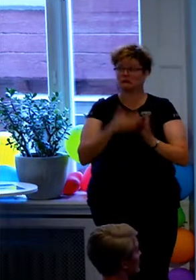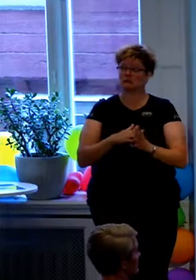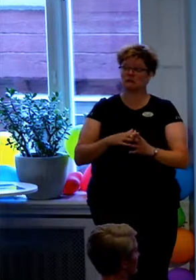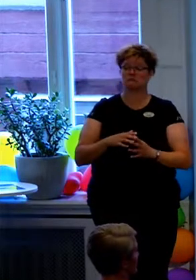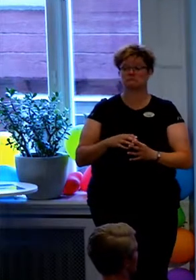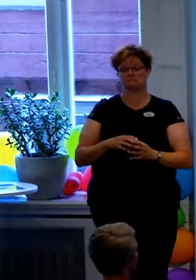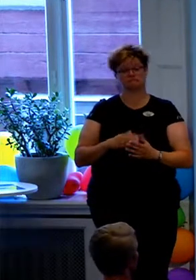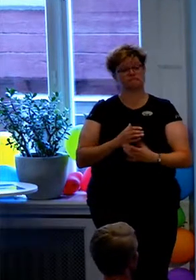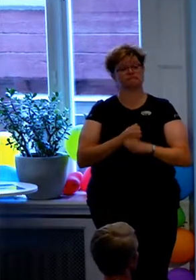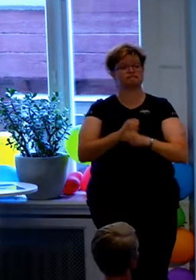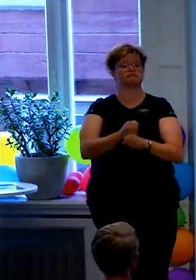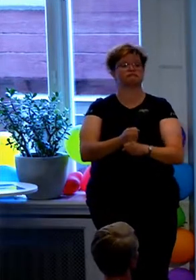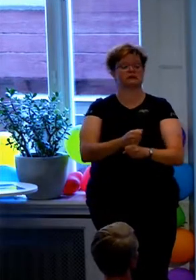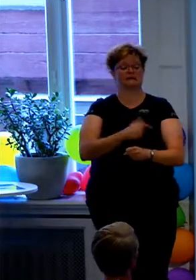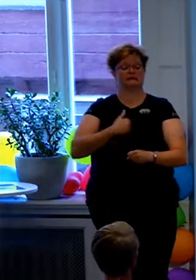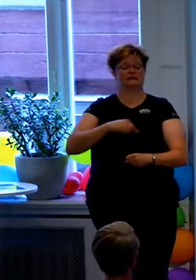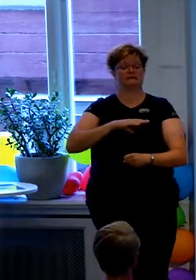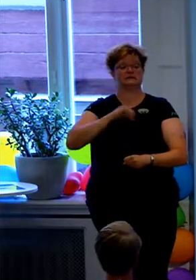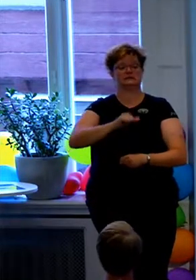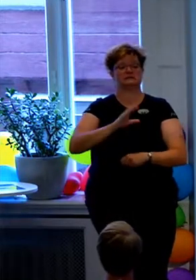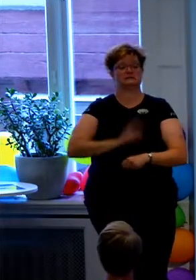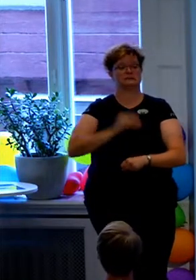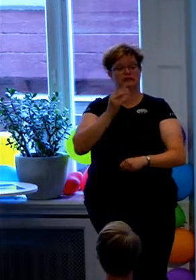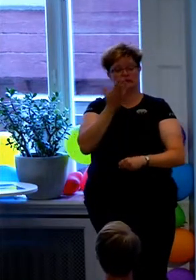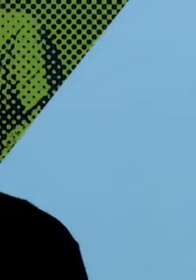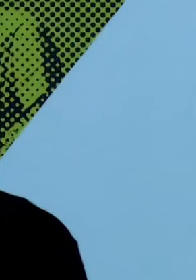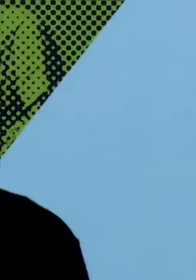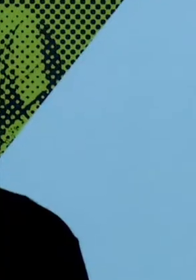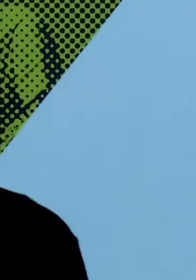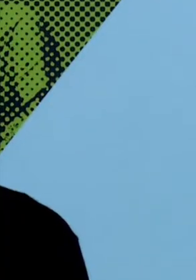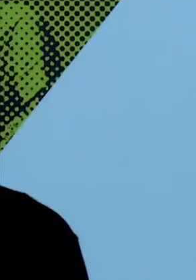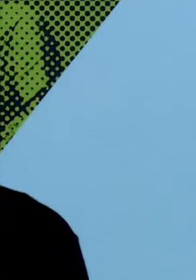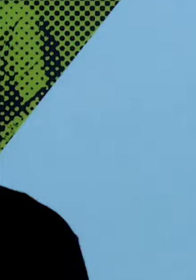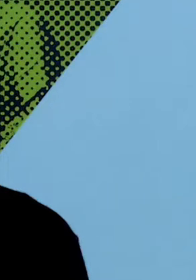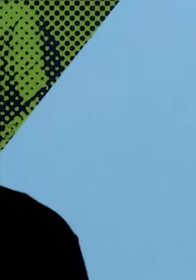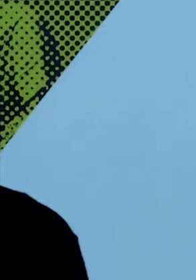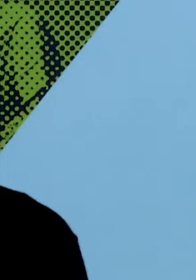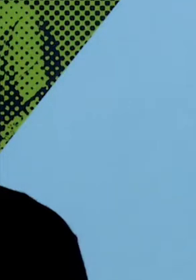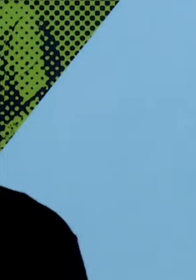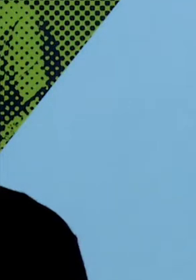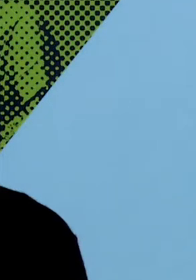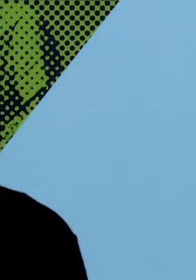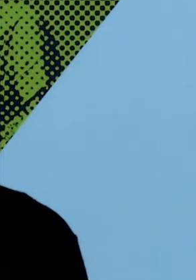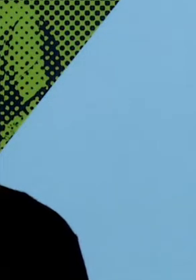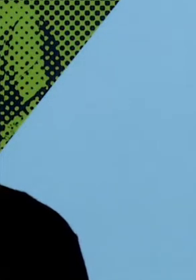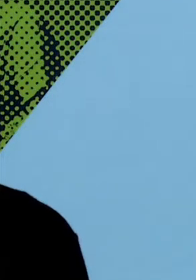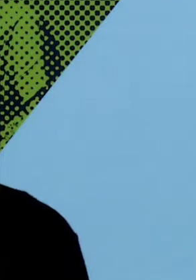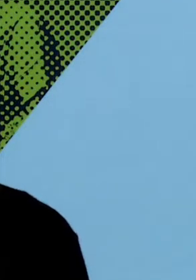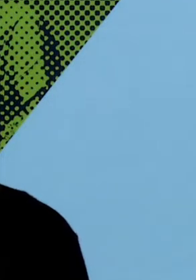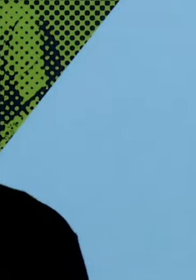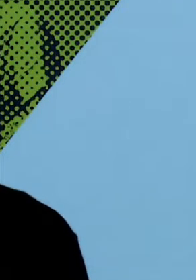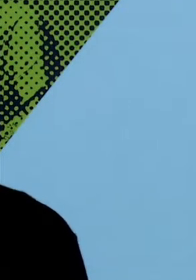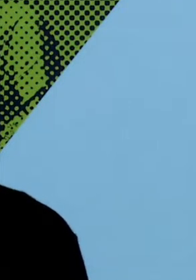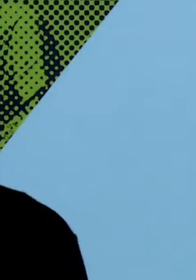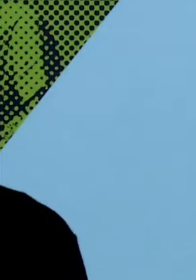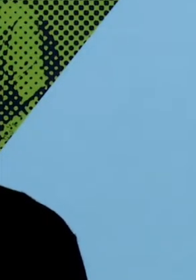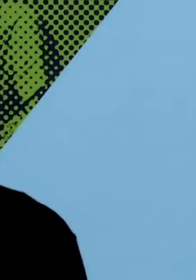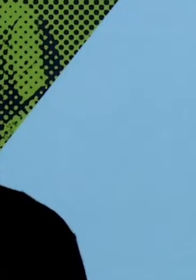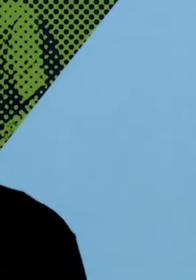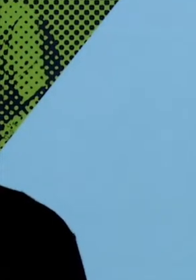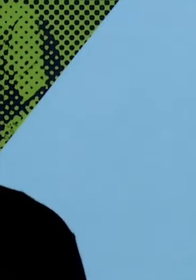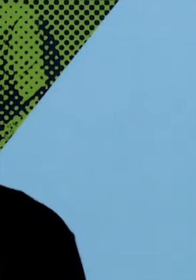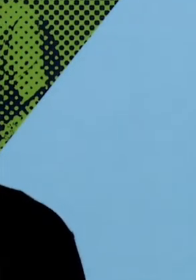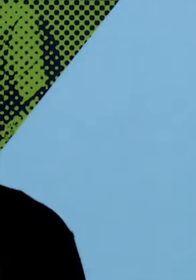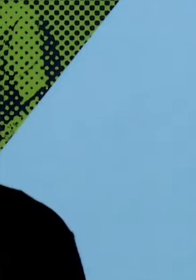att vi faktiskt finns på plats i Sverige och kan verka, innovera. Ja. Fortsätta utveckla. Men inom HR. Men jag tänker att HR låter så.